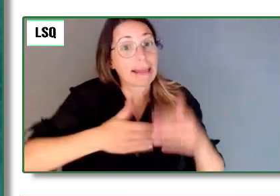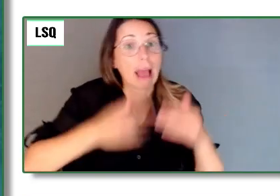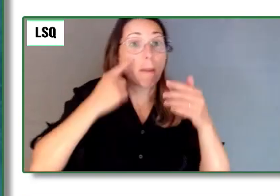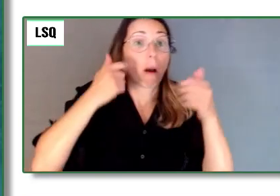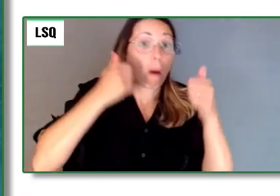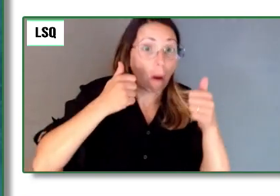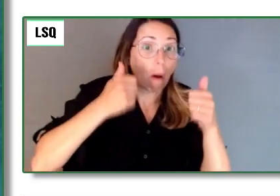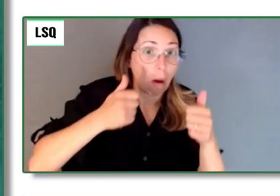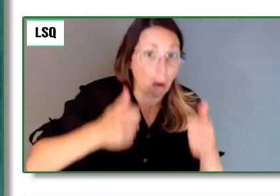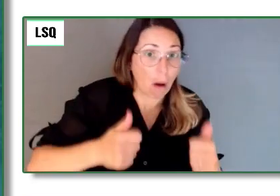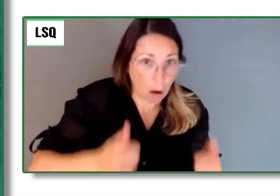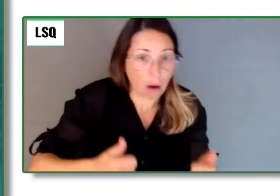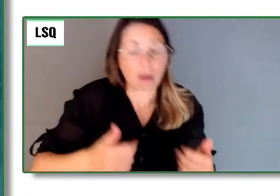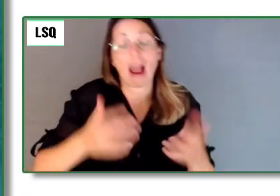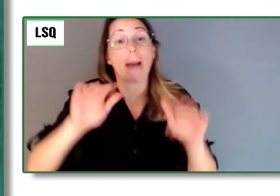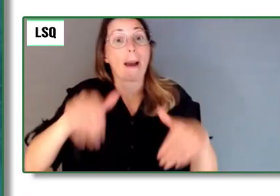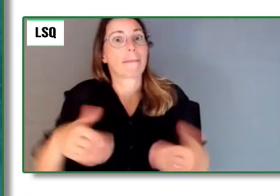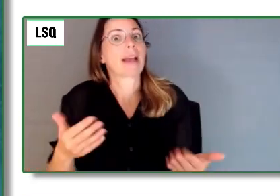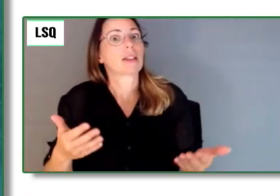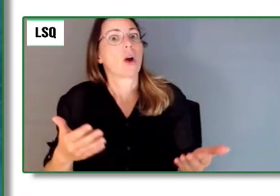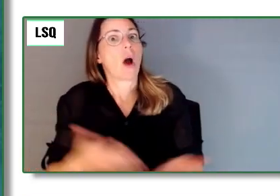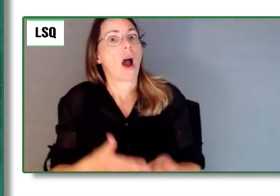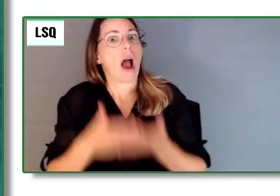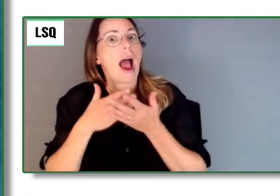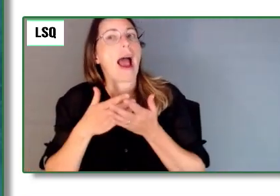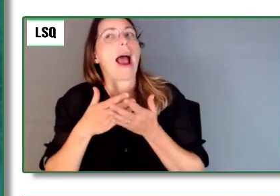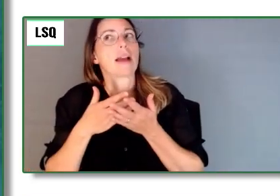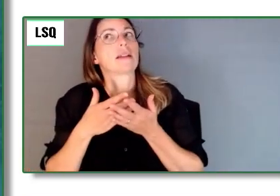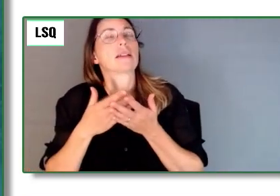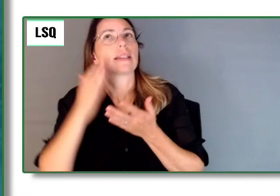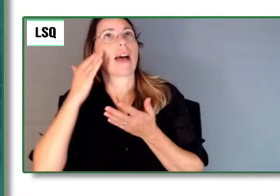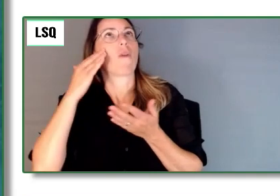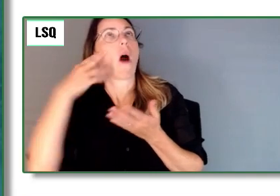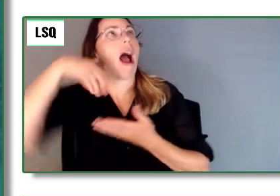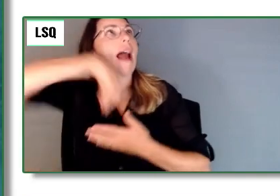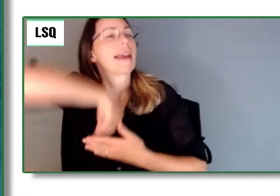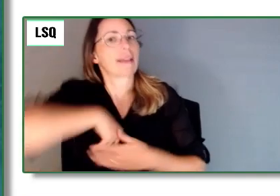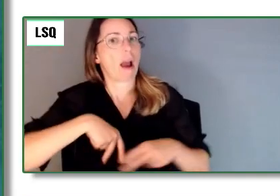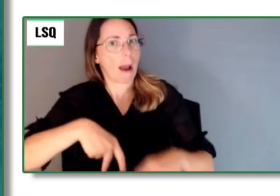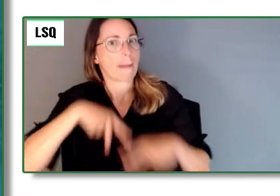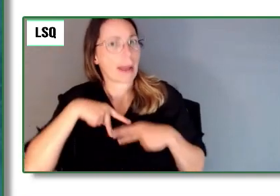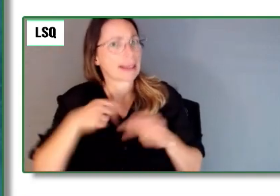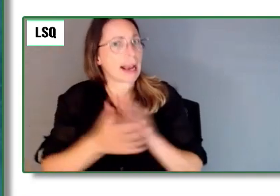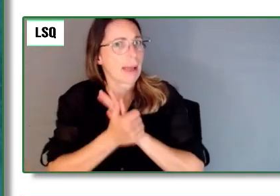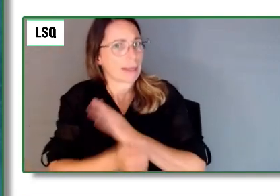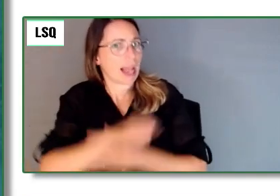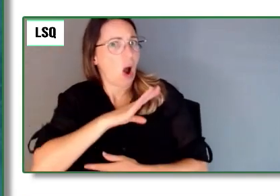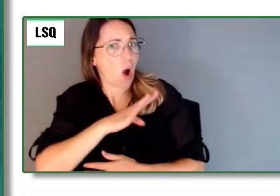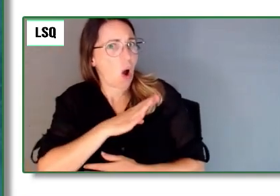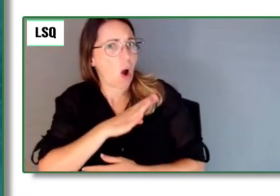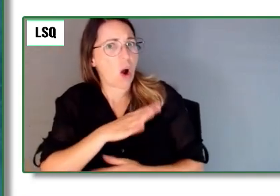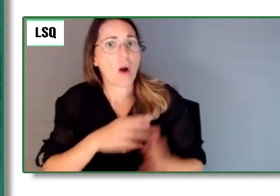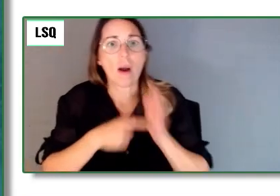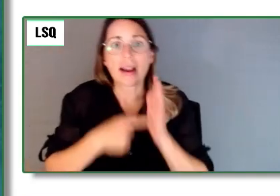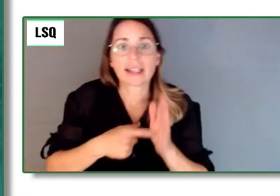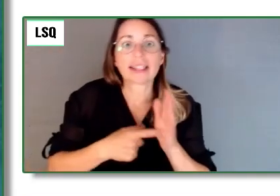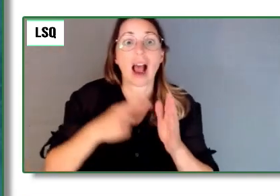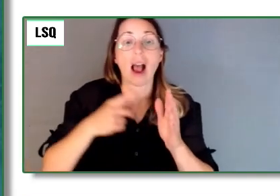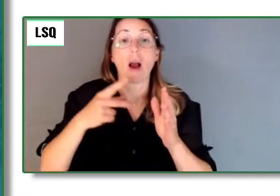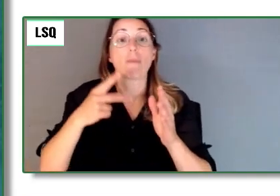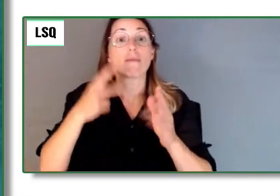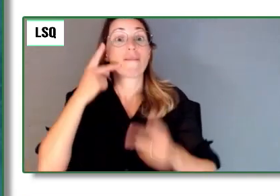la visualisation du monde souterrain de l'eau. Et maintenant, on regarde la prochaine acétate.